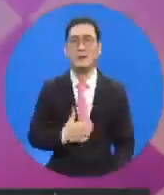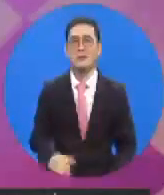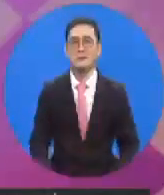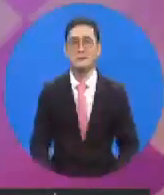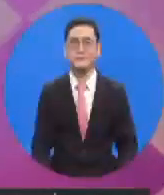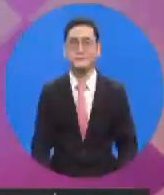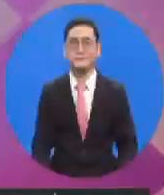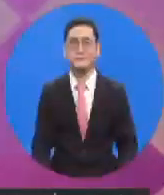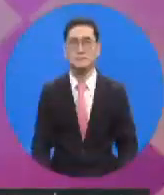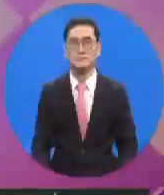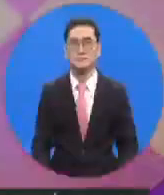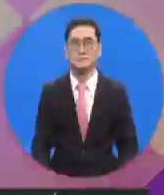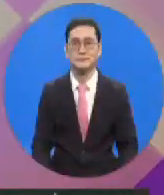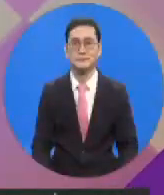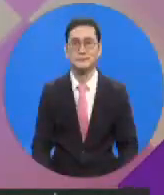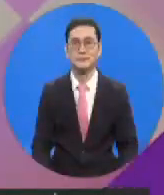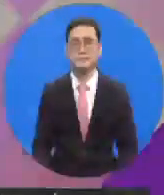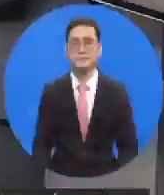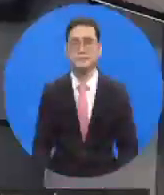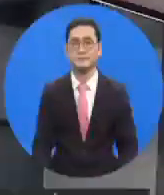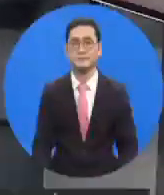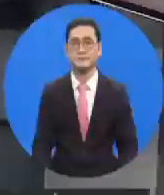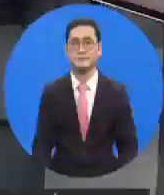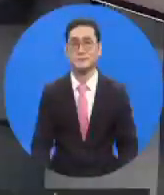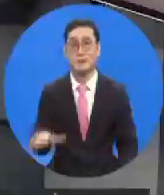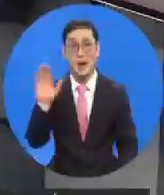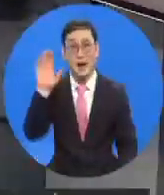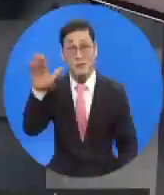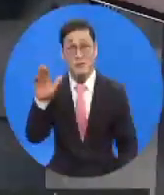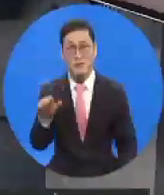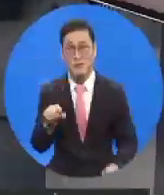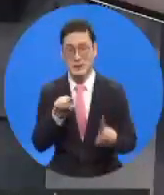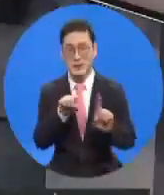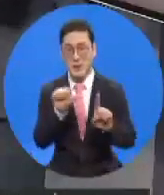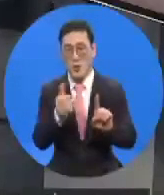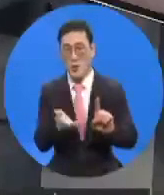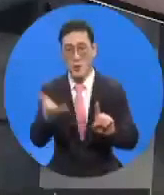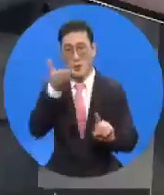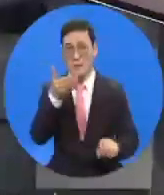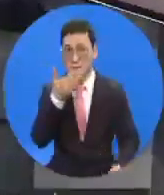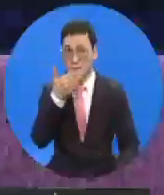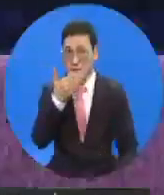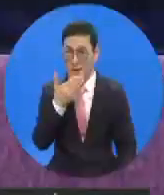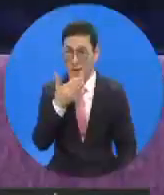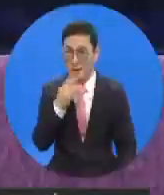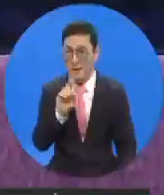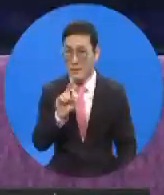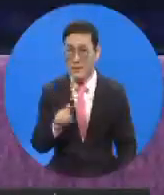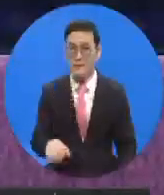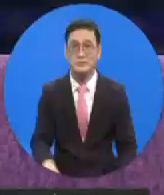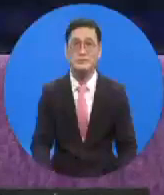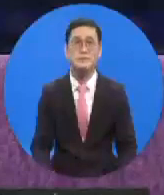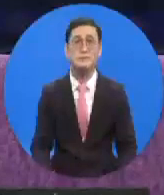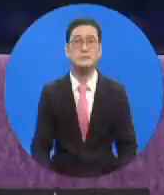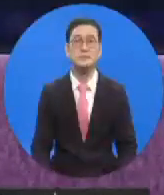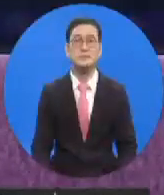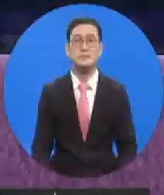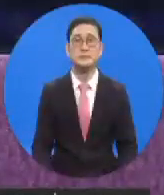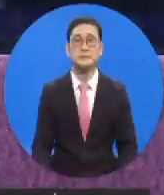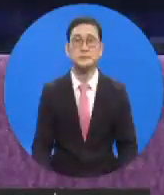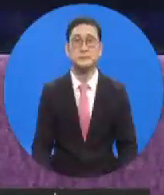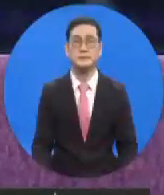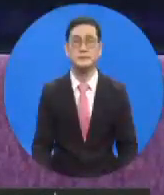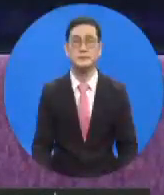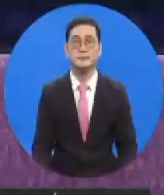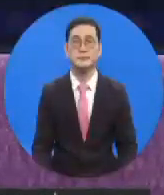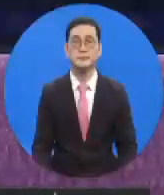다시 격상할 수도 있다? 그렇습니다. 지금 이제 그 정부의 고민들이 뭐 여실히 뭐 보여지는 그런 지점이지요.